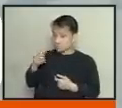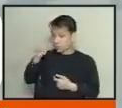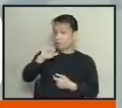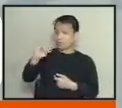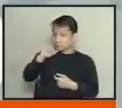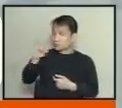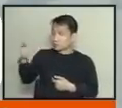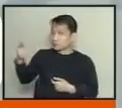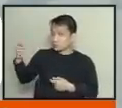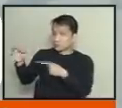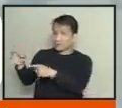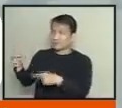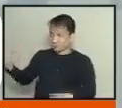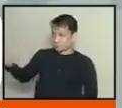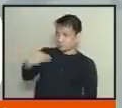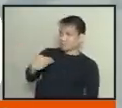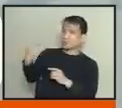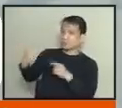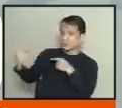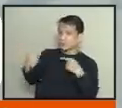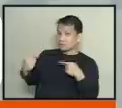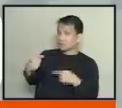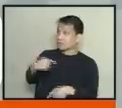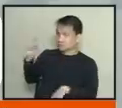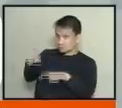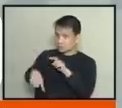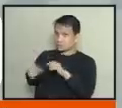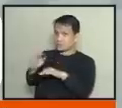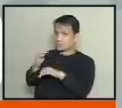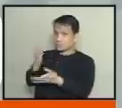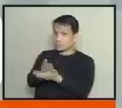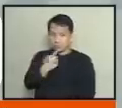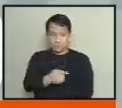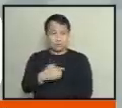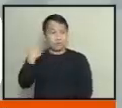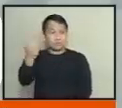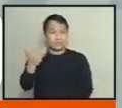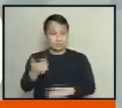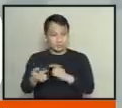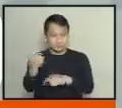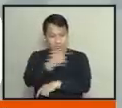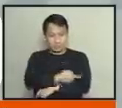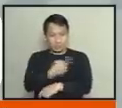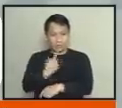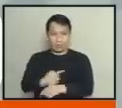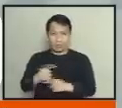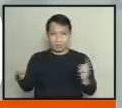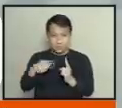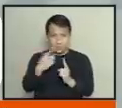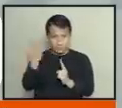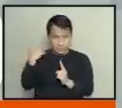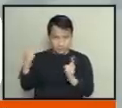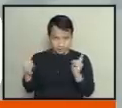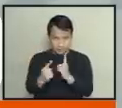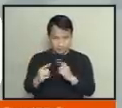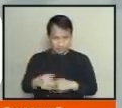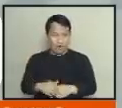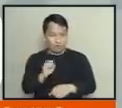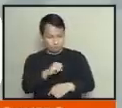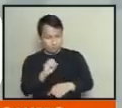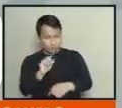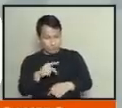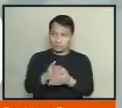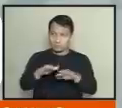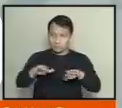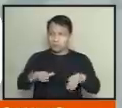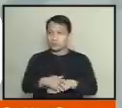mo maawat? Ano, nung isang gabi? Inaawad ko, nakikita mo yan. Nung isang gabi, di ba nagpang-abot na tayo? Oo, nagpang-abot kayo,